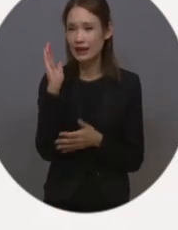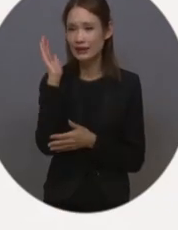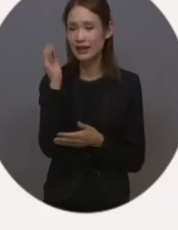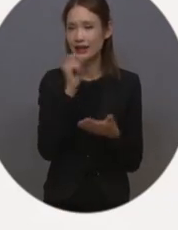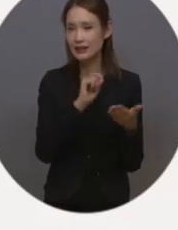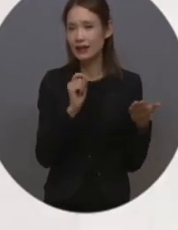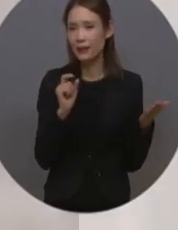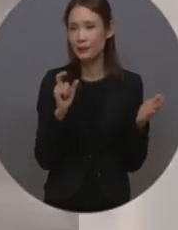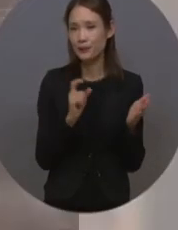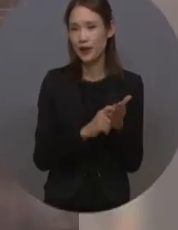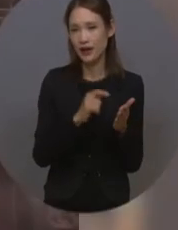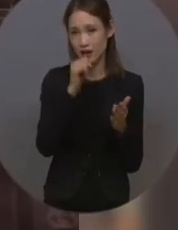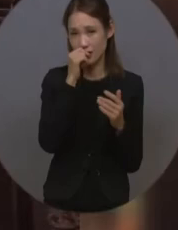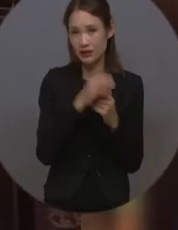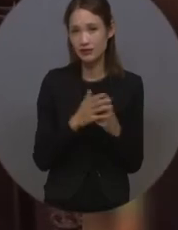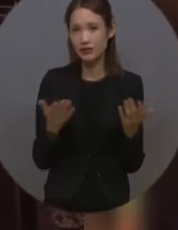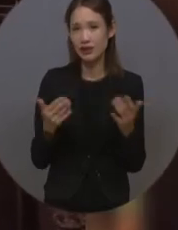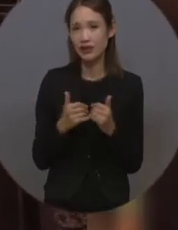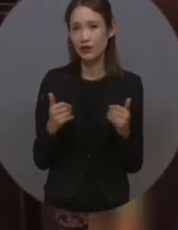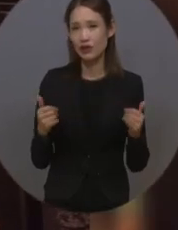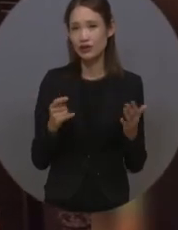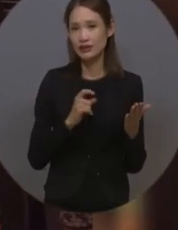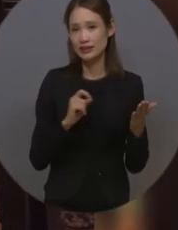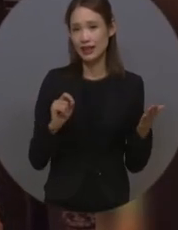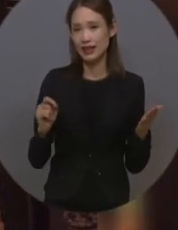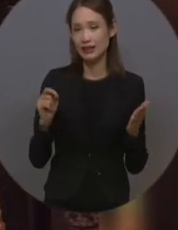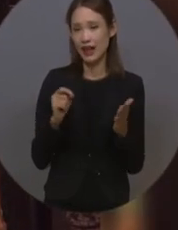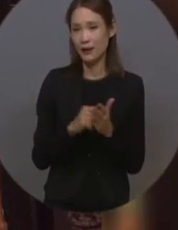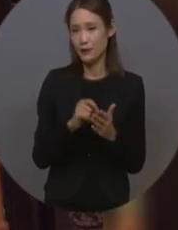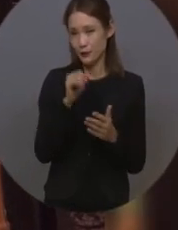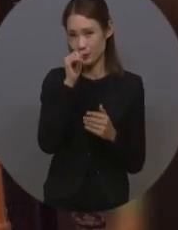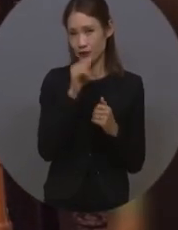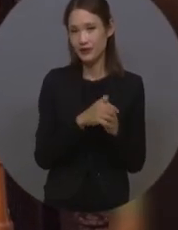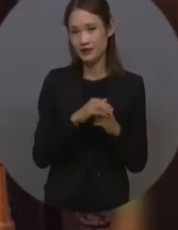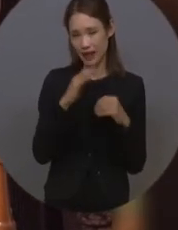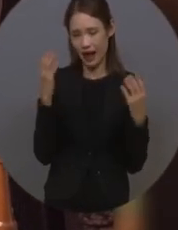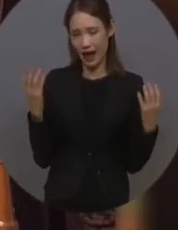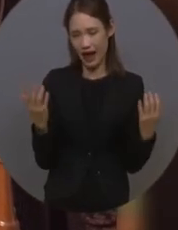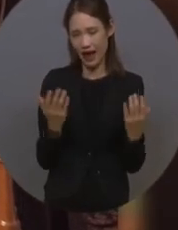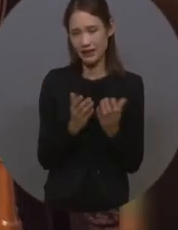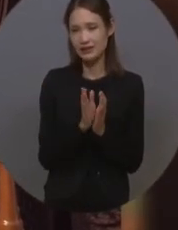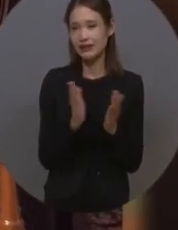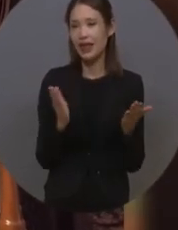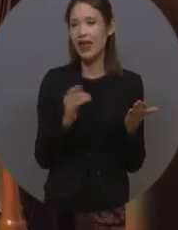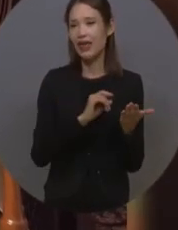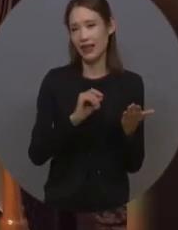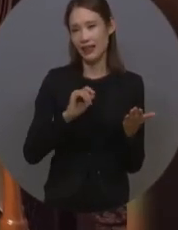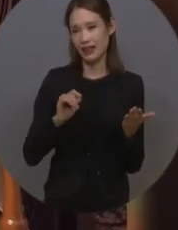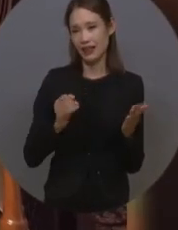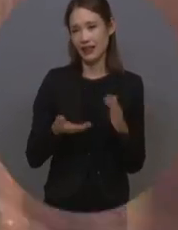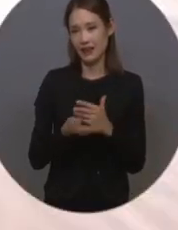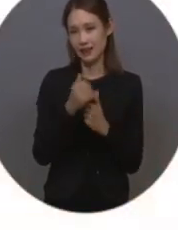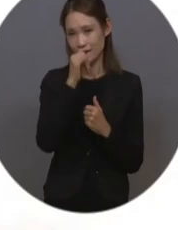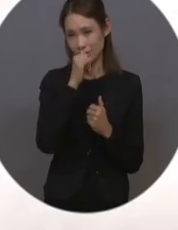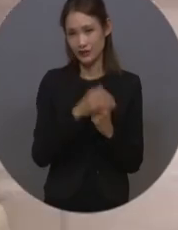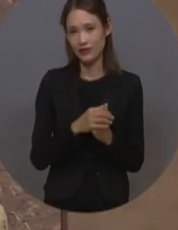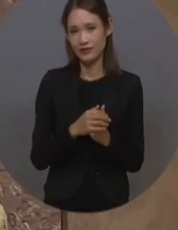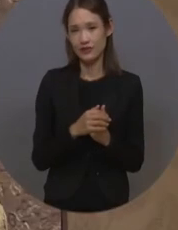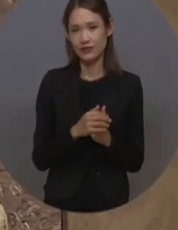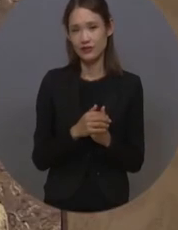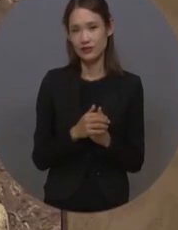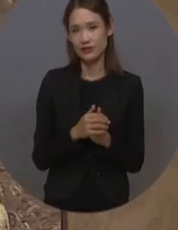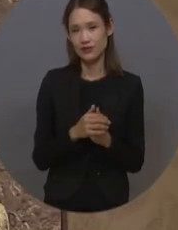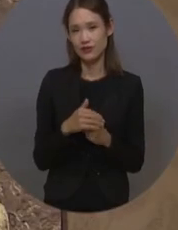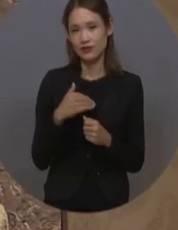있고 저희 직원들의 이야기도 담겨져 있고 굉장히 거기다가 다 담았습니다. 근데 이제